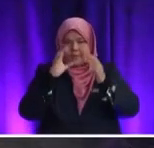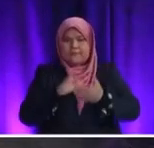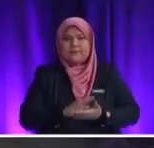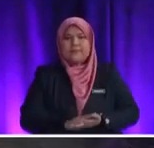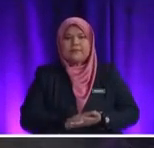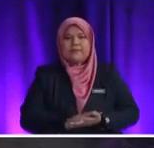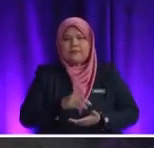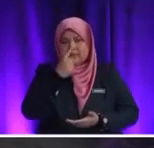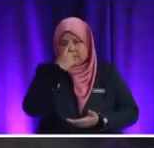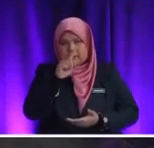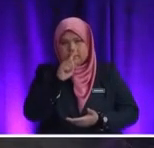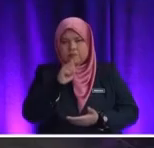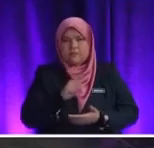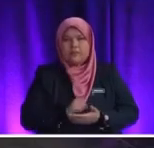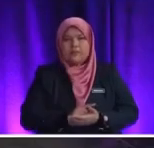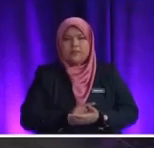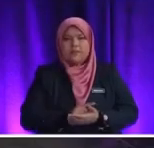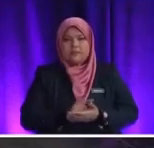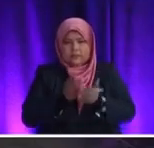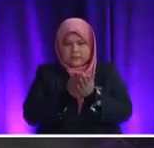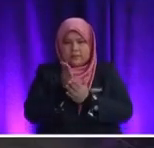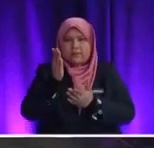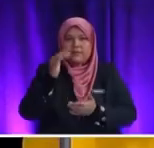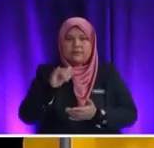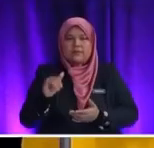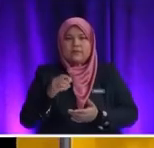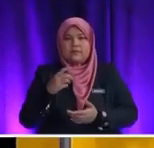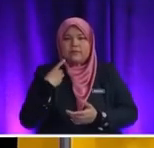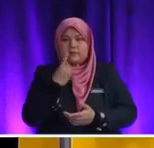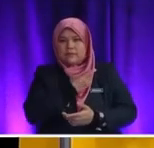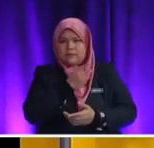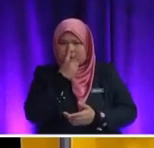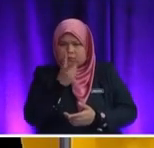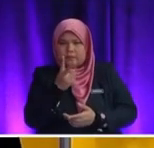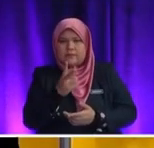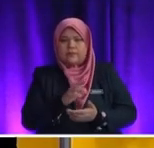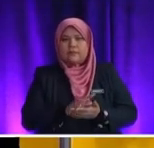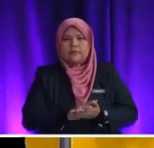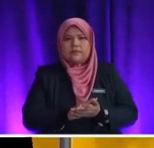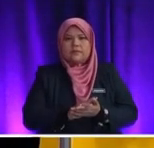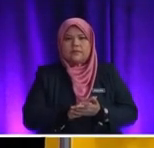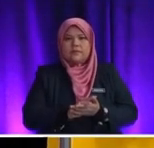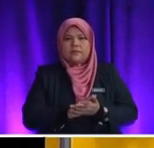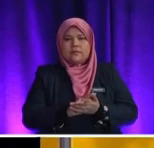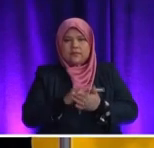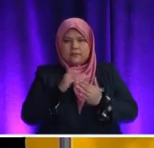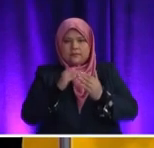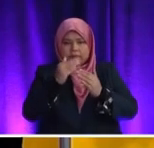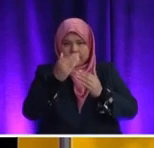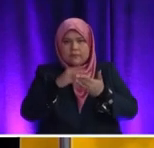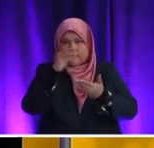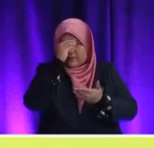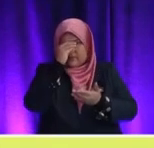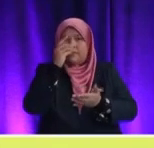yang setelah yang seterusnya kita akan lihat kepada seni pembelajaran terlebih dahulu